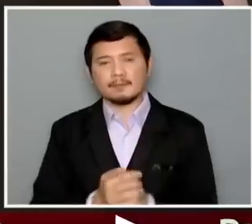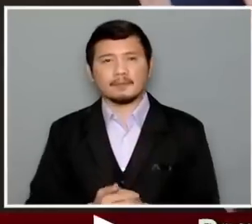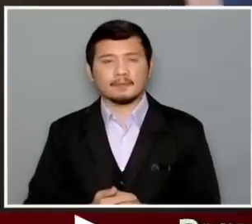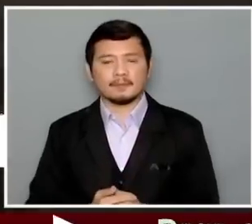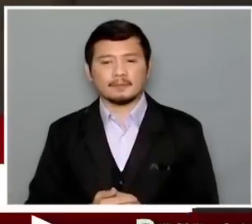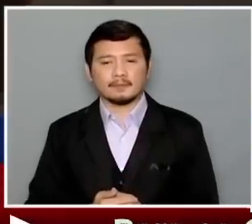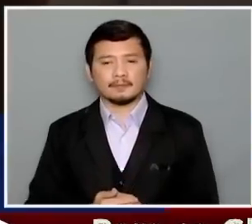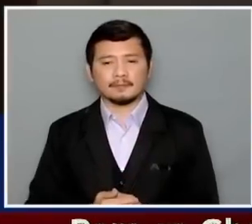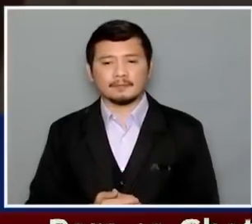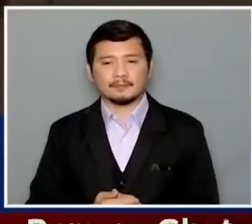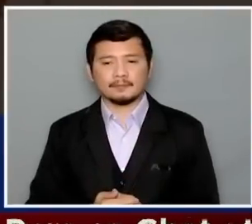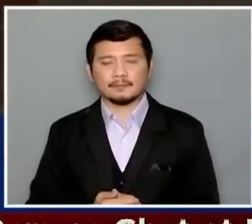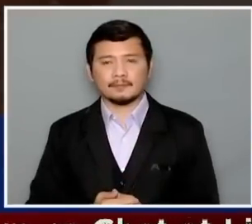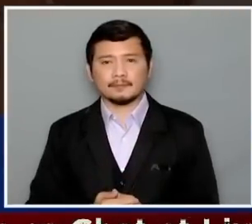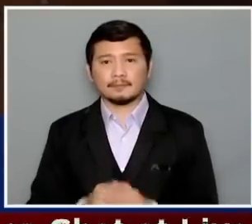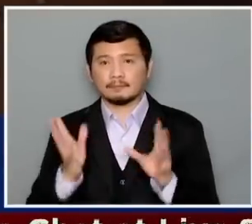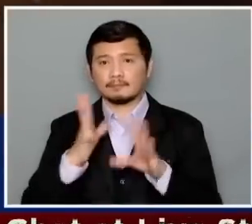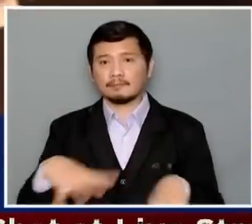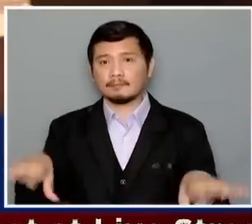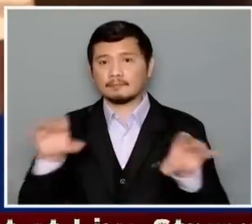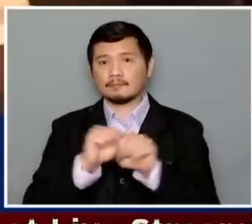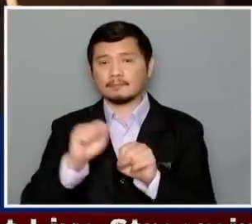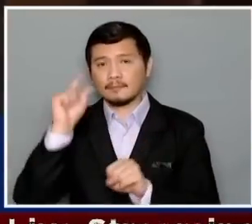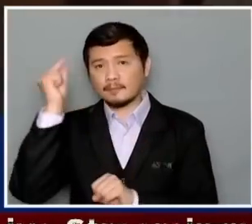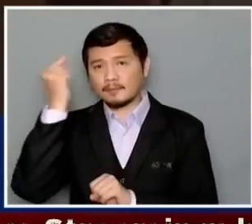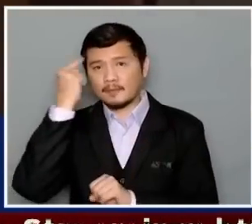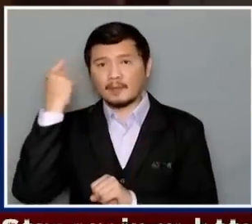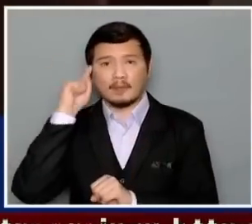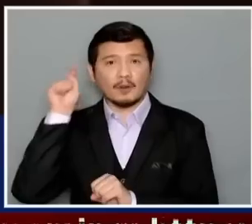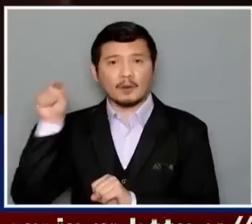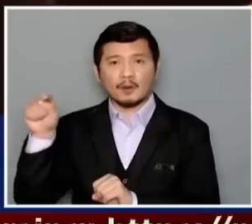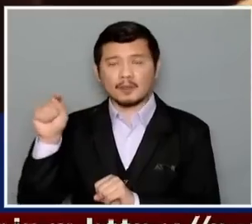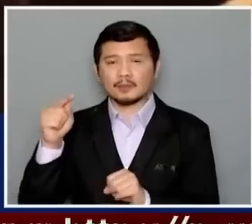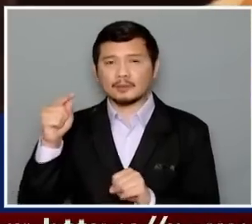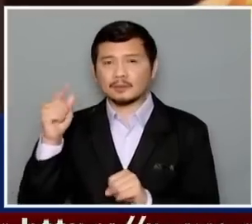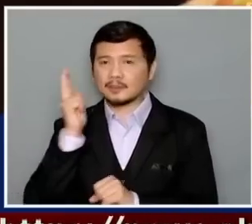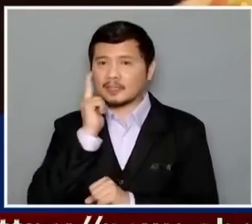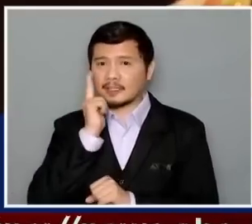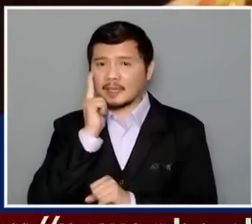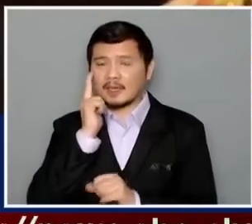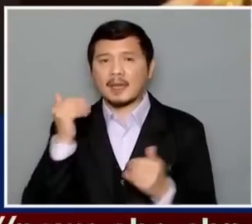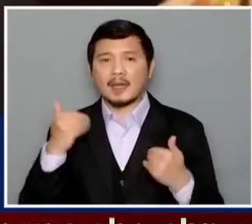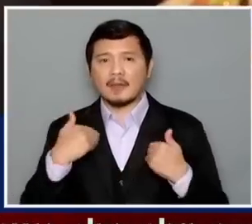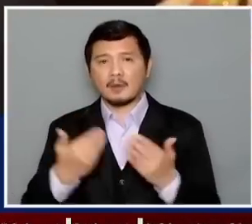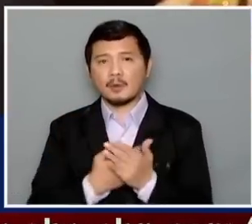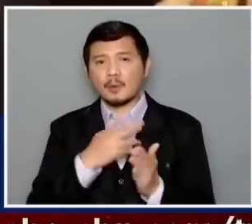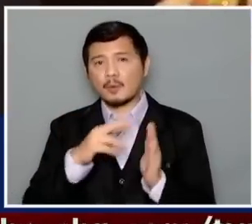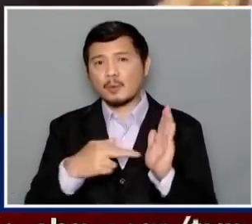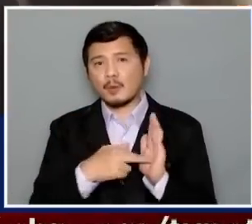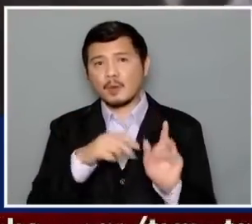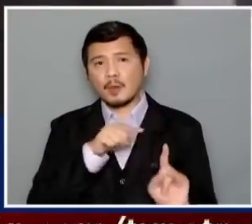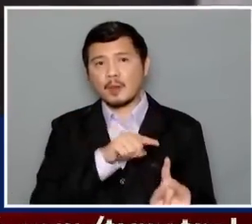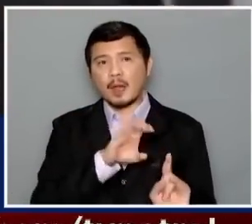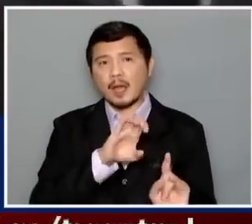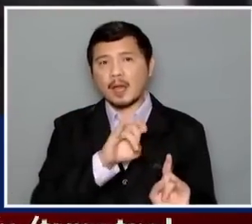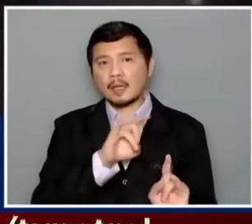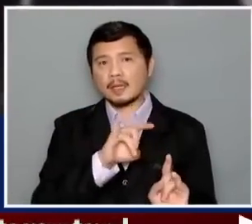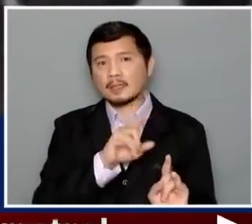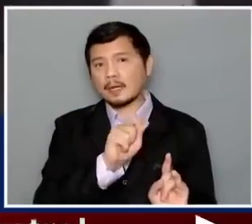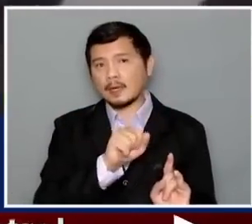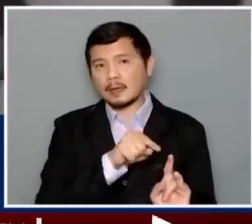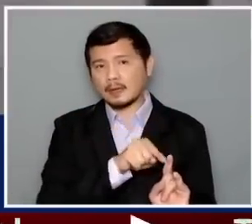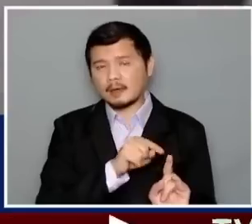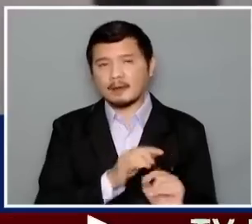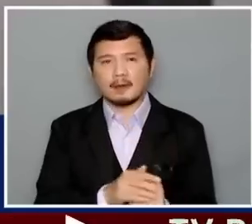Sa pagtatapos ng administrasyon ni Pangulong Duterte, magkakaroon ng bagong papel si Solicitor General Jose Calida. Mula sa